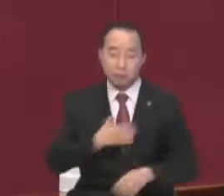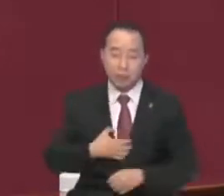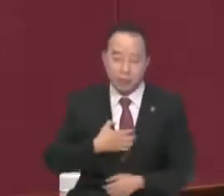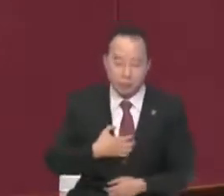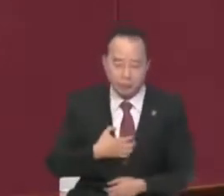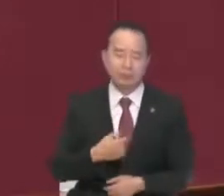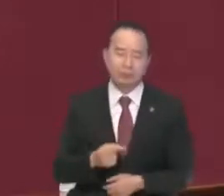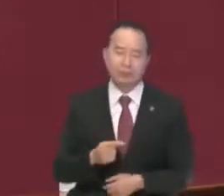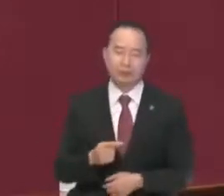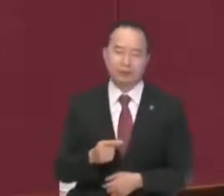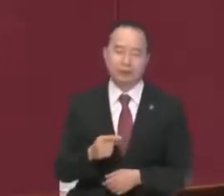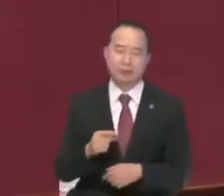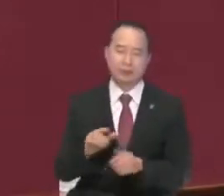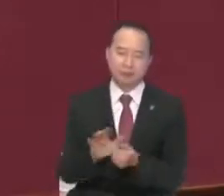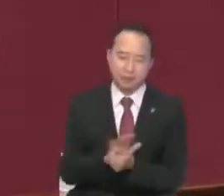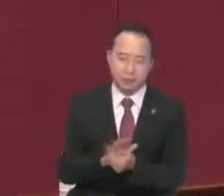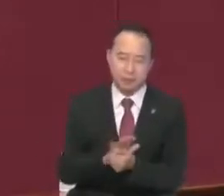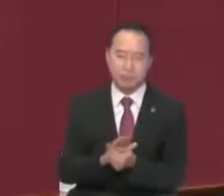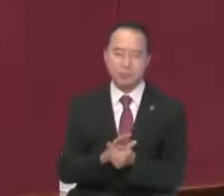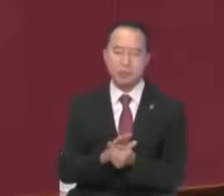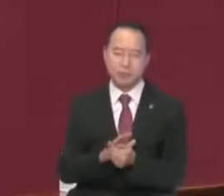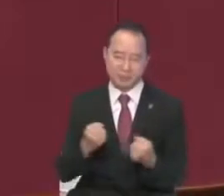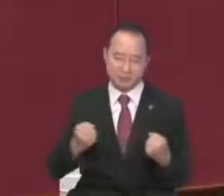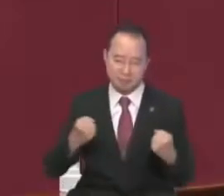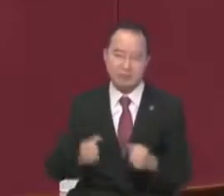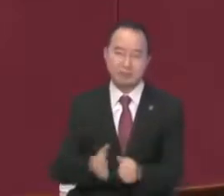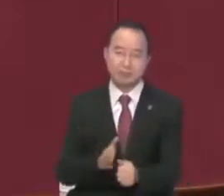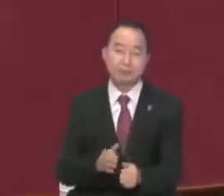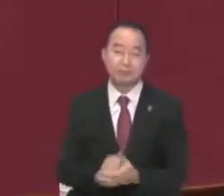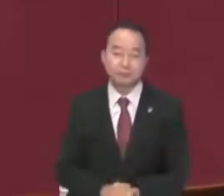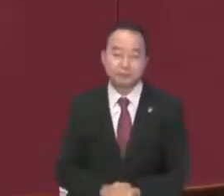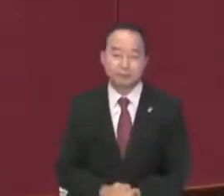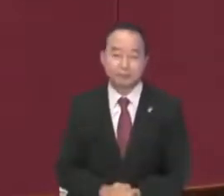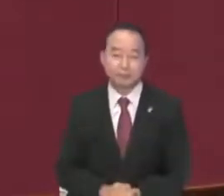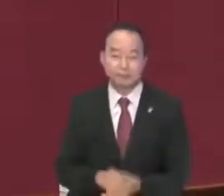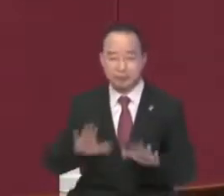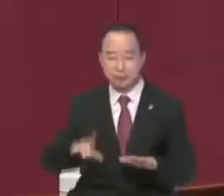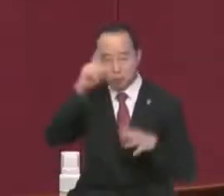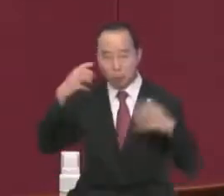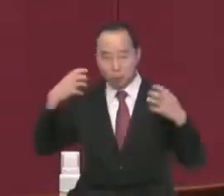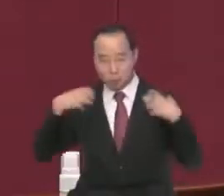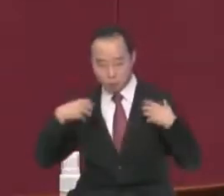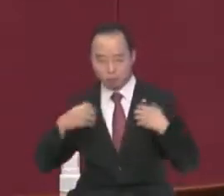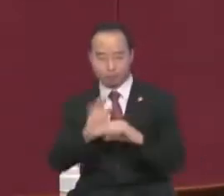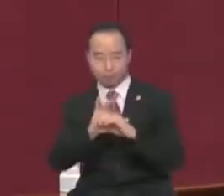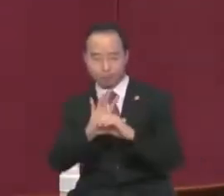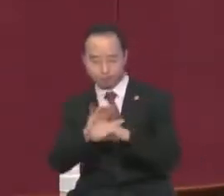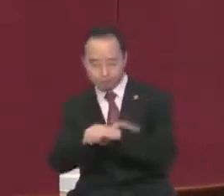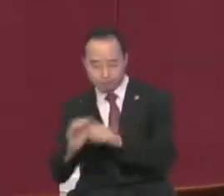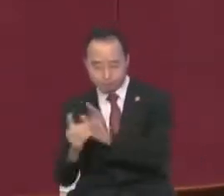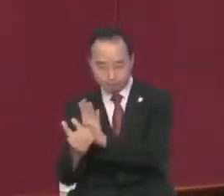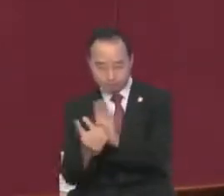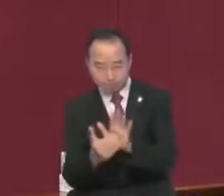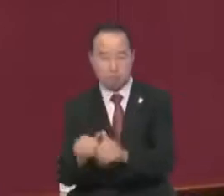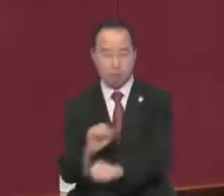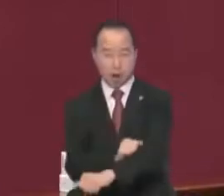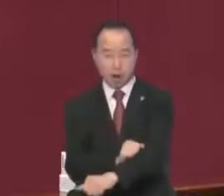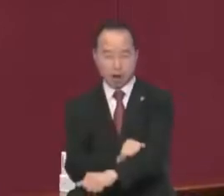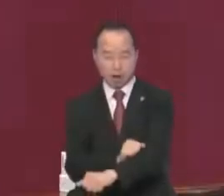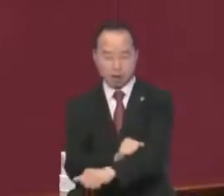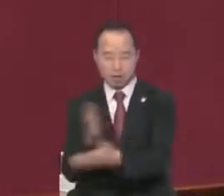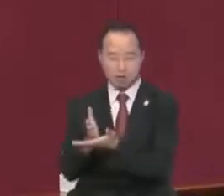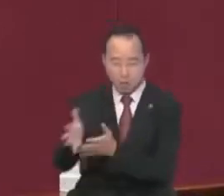응원의 말씀을 올립니다. 그동안 우리 방역당국은 강력했습니다. 전문가 의료진은